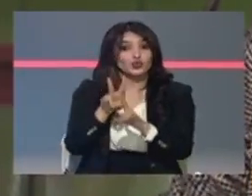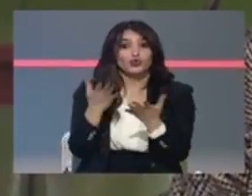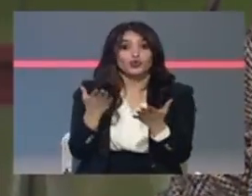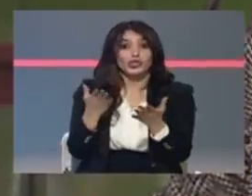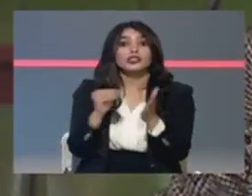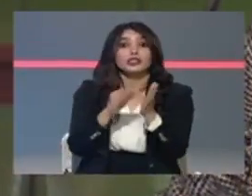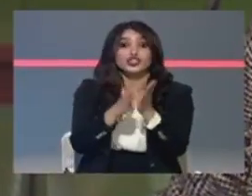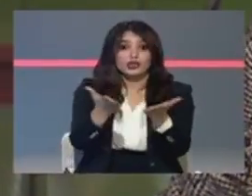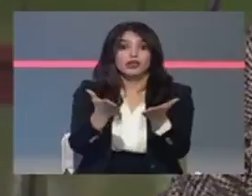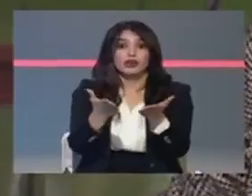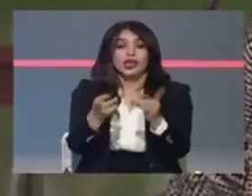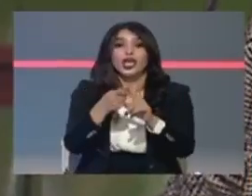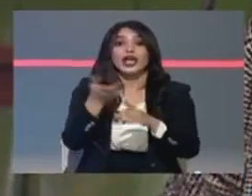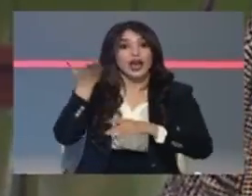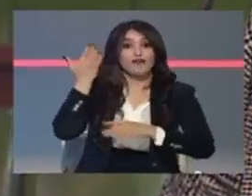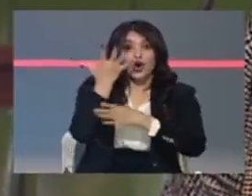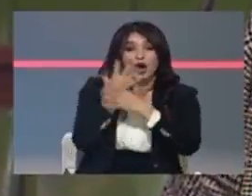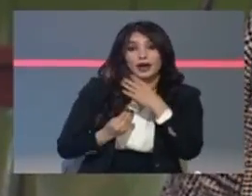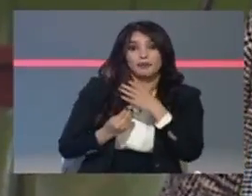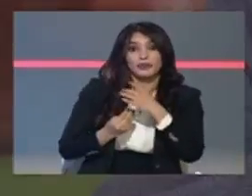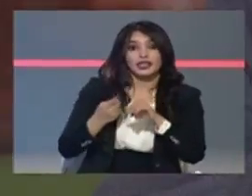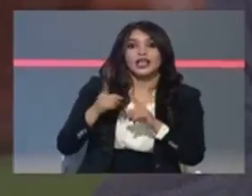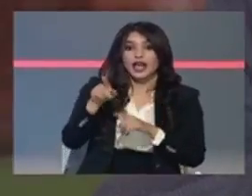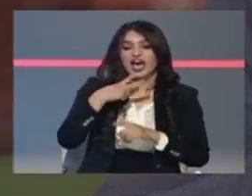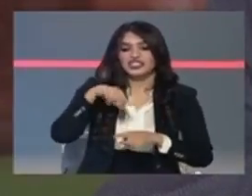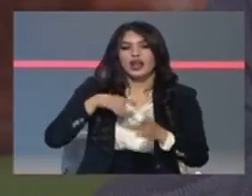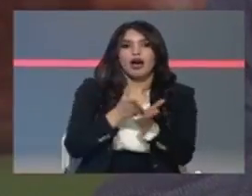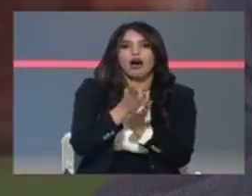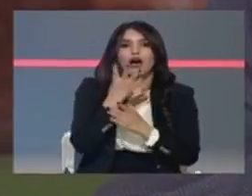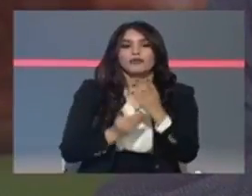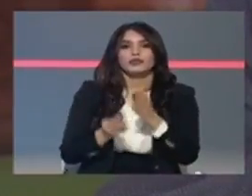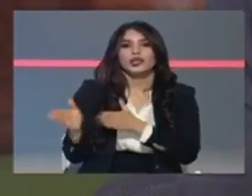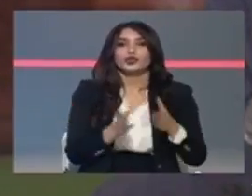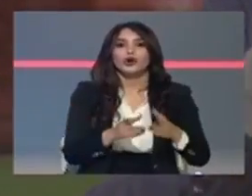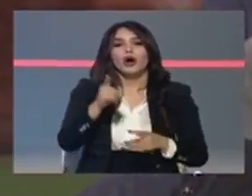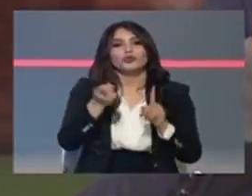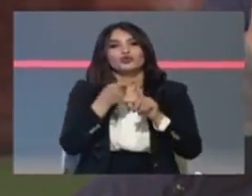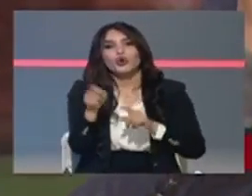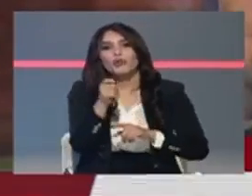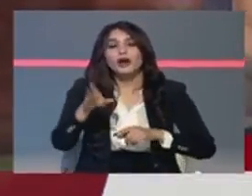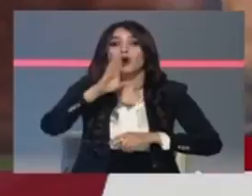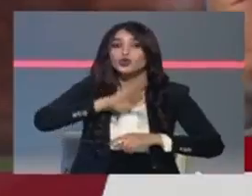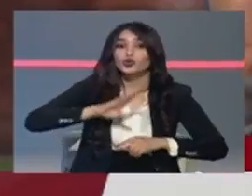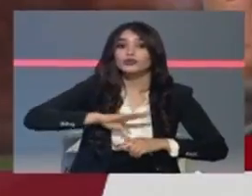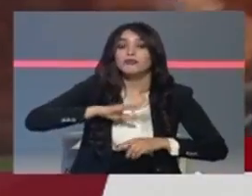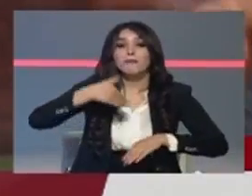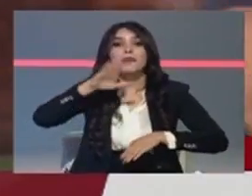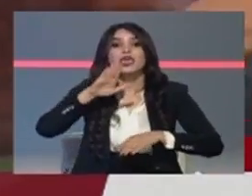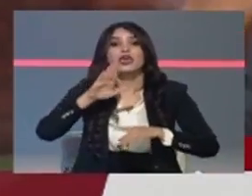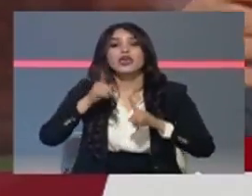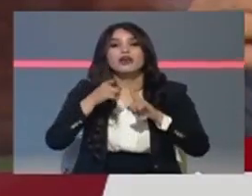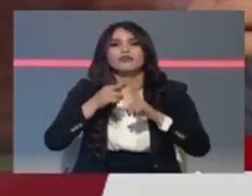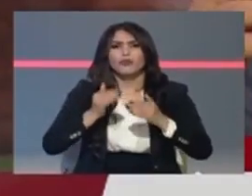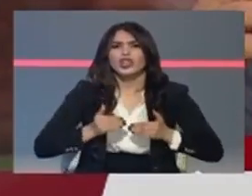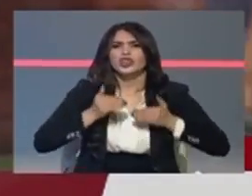سيد الرئيس اللي أنا كي غبت معلوخة على التصويت كان عندي ألف حق. كان نقول نصبر على بعضنا ولكن مع التهيؤ